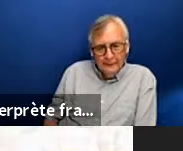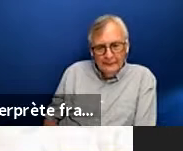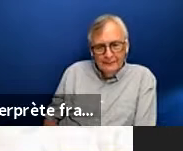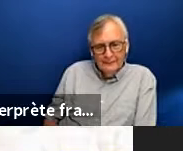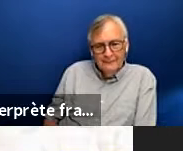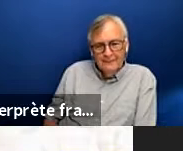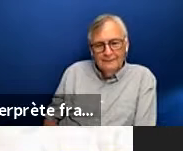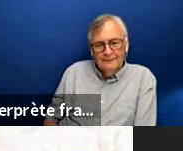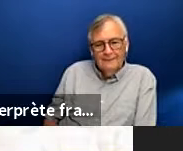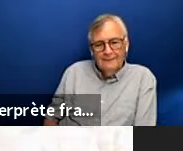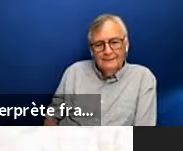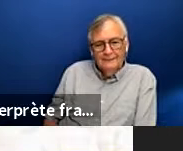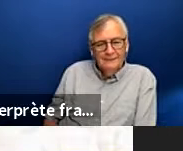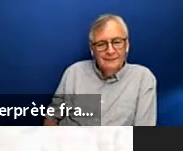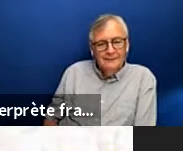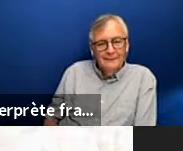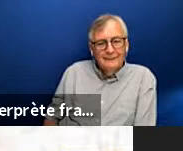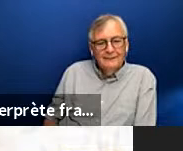Dormir.